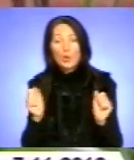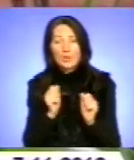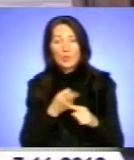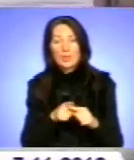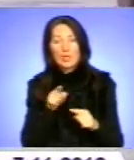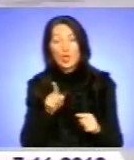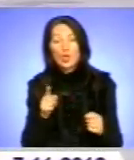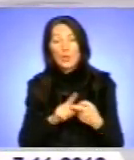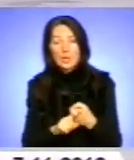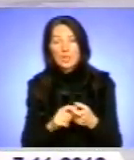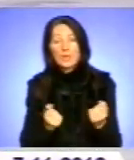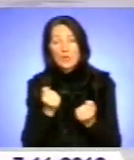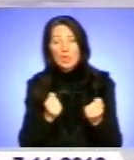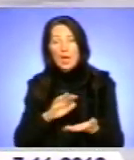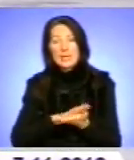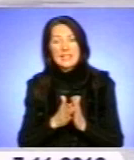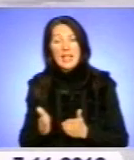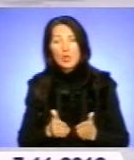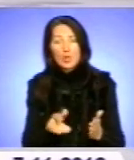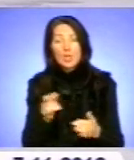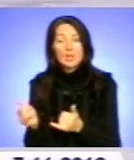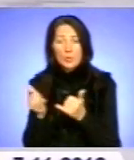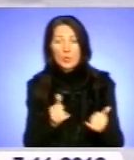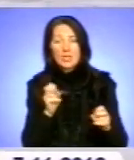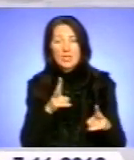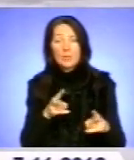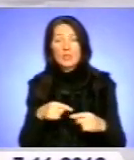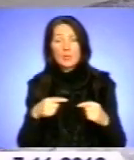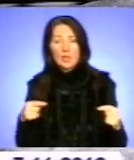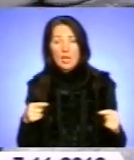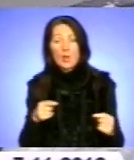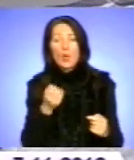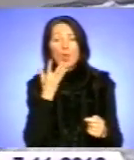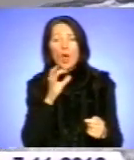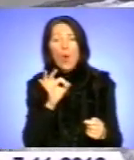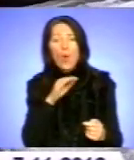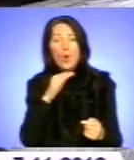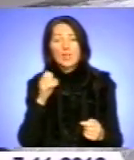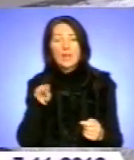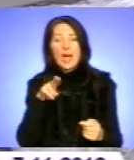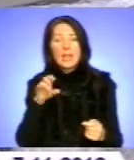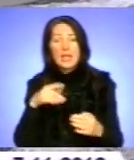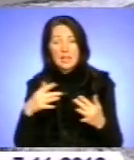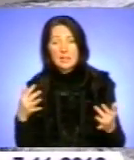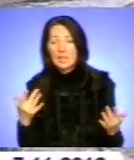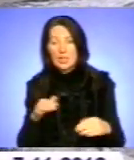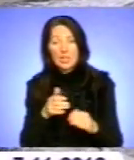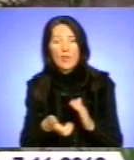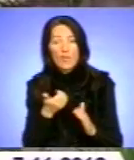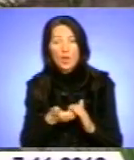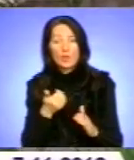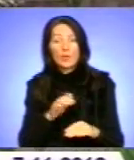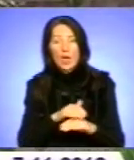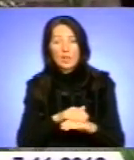водія. Стан доріг, їх забезпечення спецматеріалами під час ожеледиці та у негоду і багато інших факторів, які